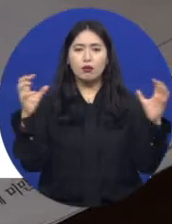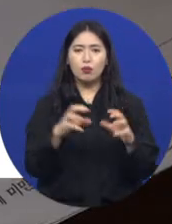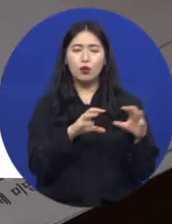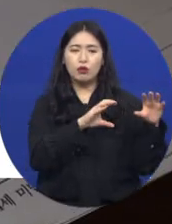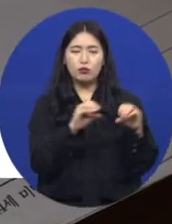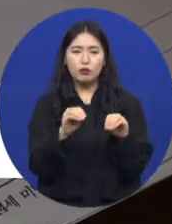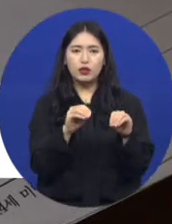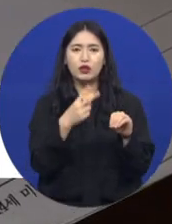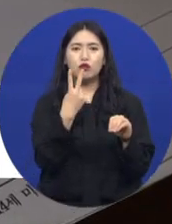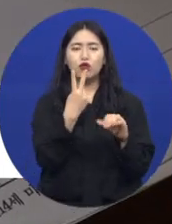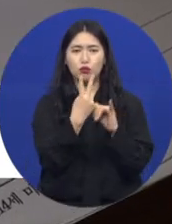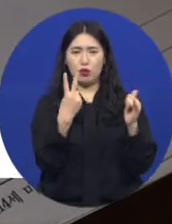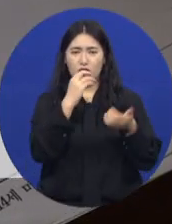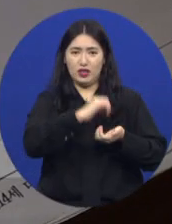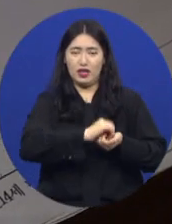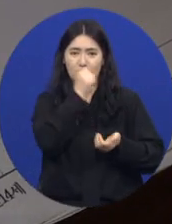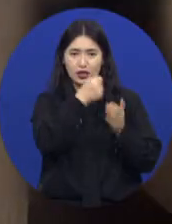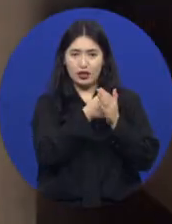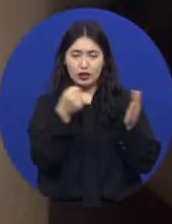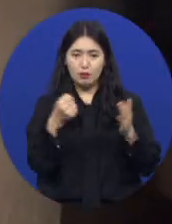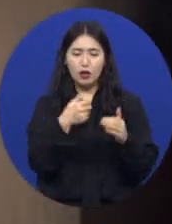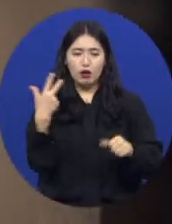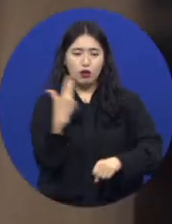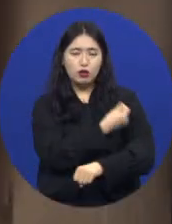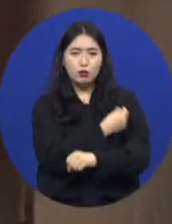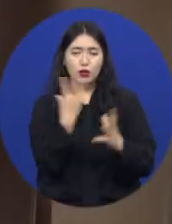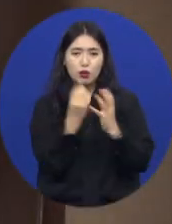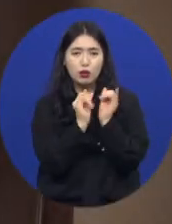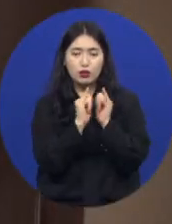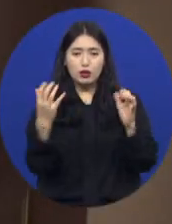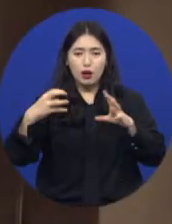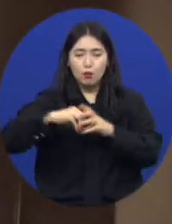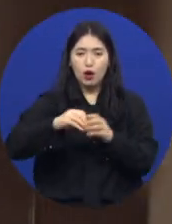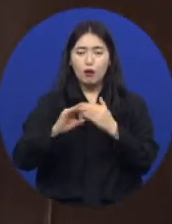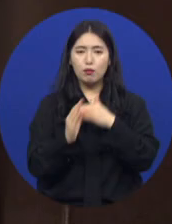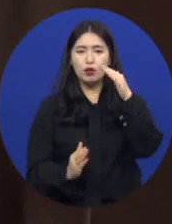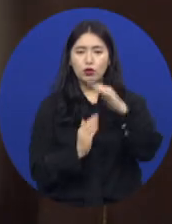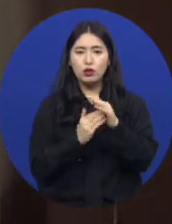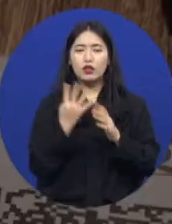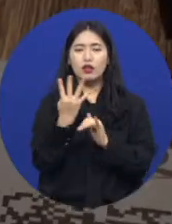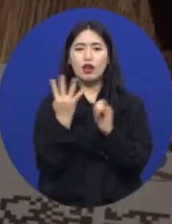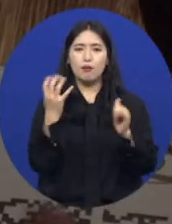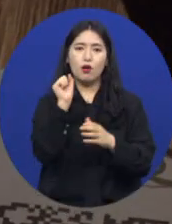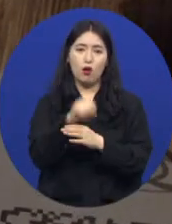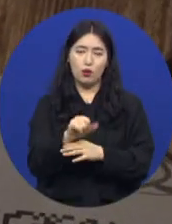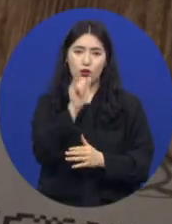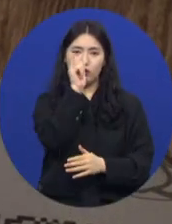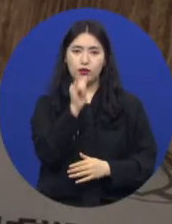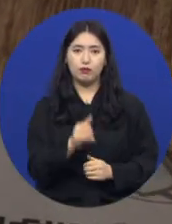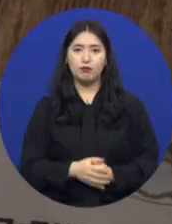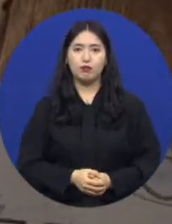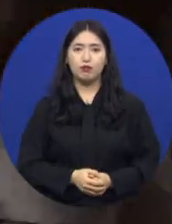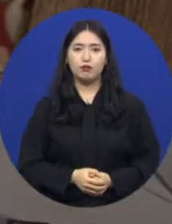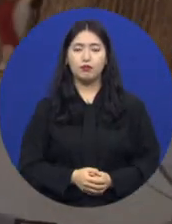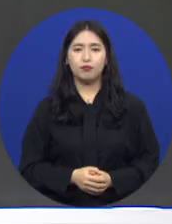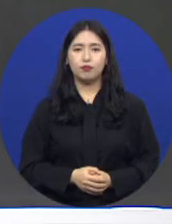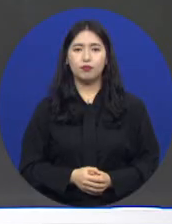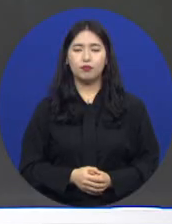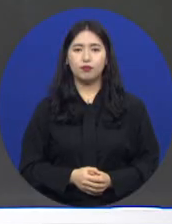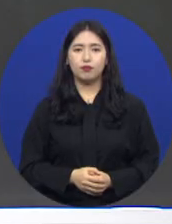2명으로 제한됐는데 백신 접종 완료를 포함하면 최대 4명까지는 허용됩니다.